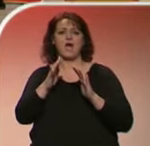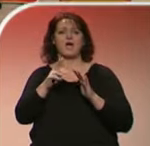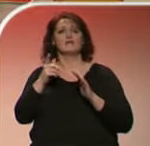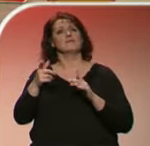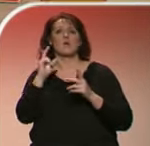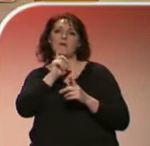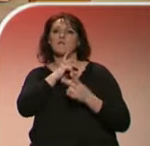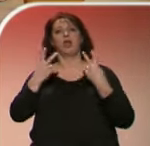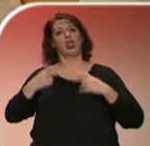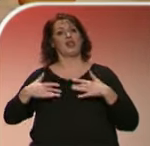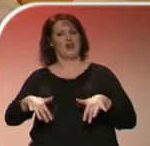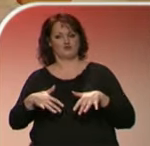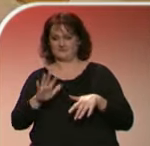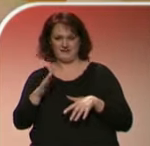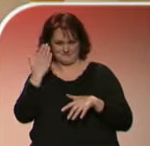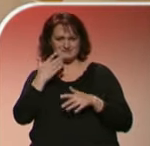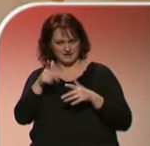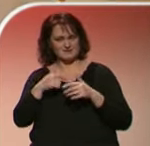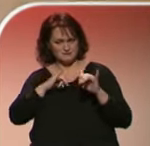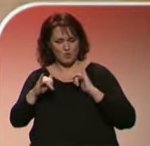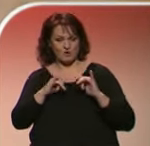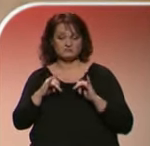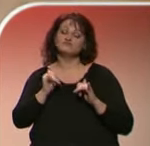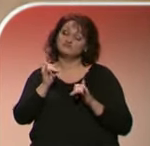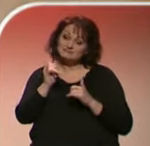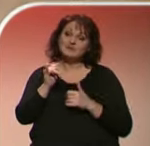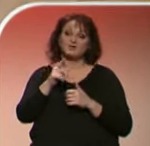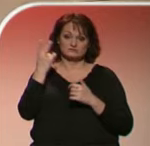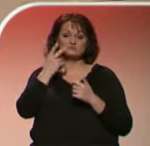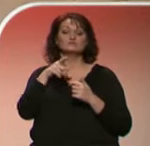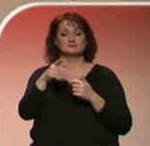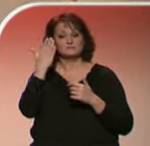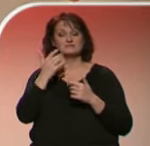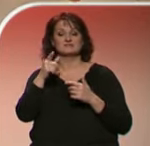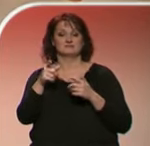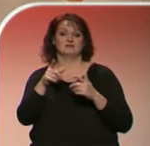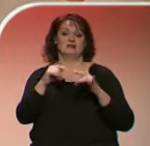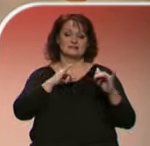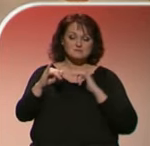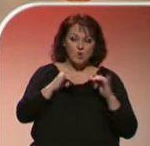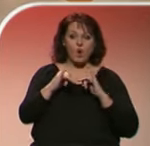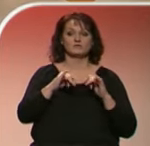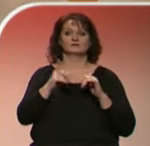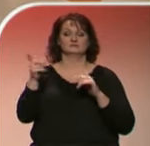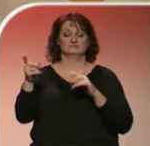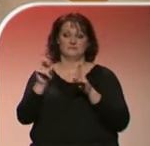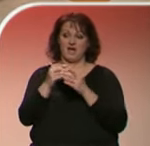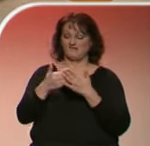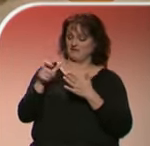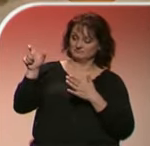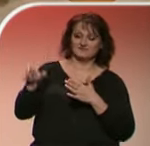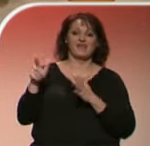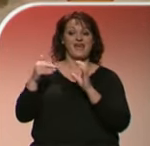ukázka přesně toho, že se do strollerinku dala i jako lektorka, to znamená, že vlastně spojila mateřskou sport a podnikání. Mm-hmm.